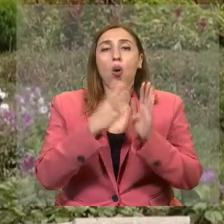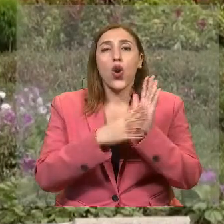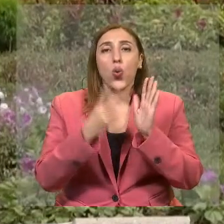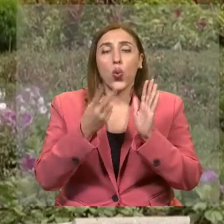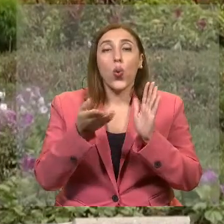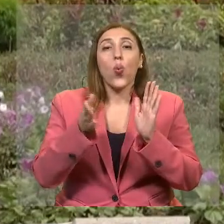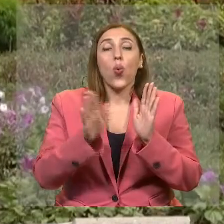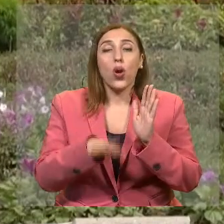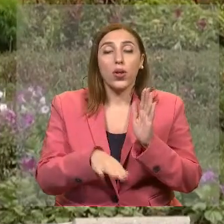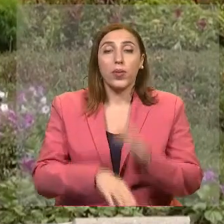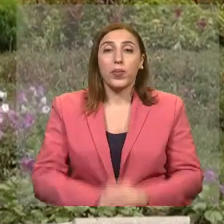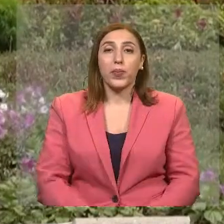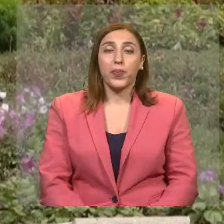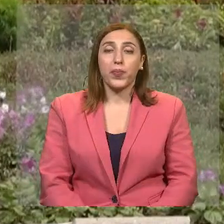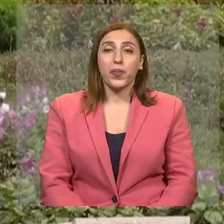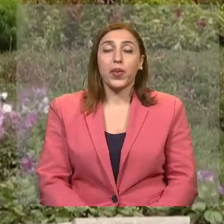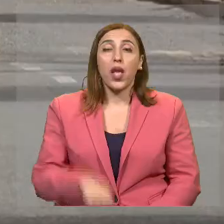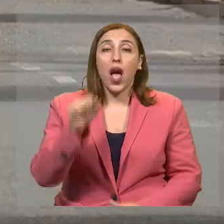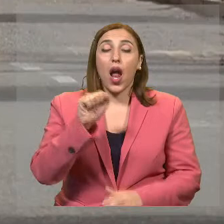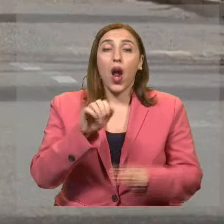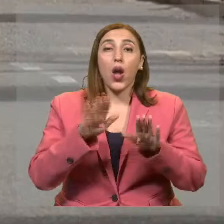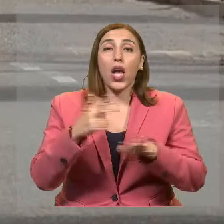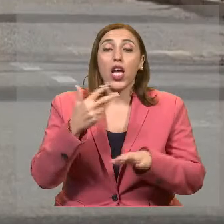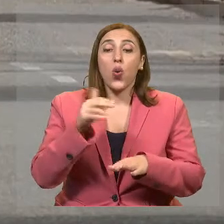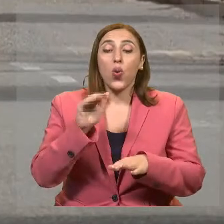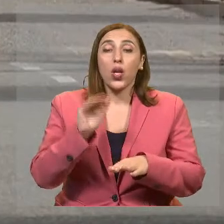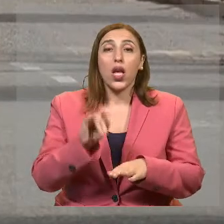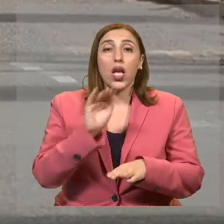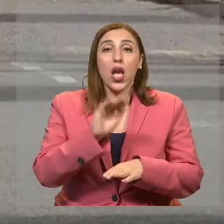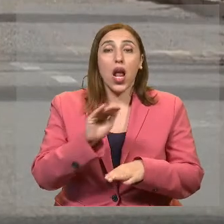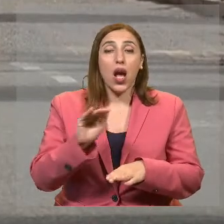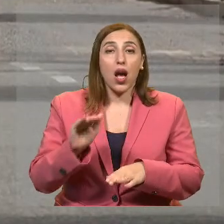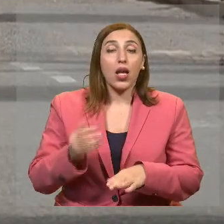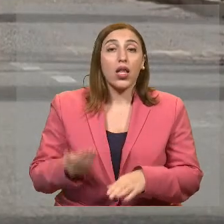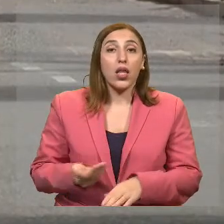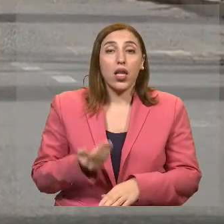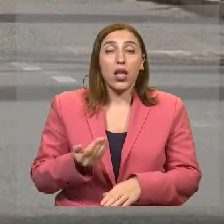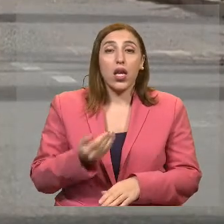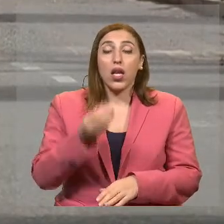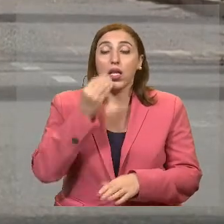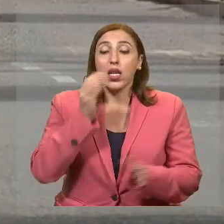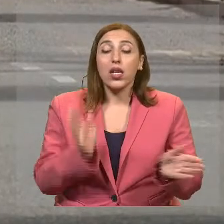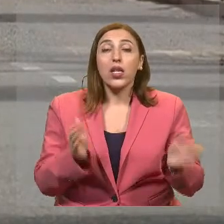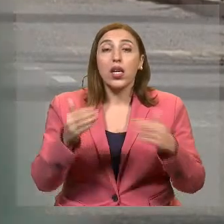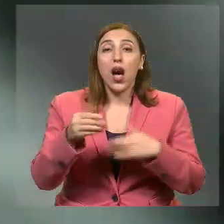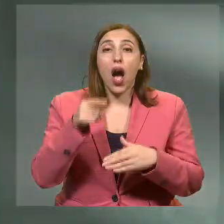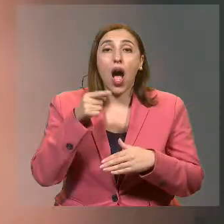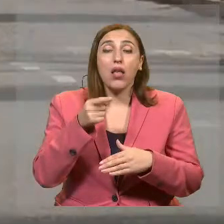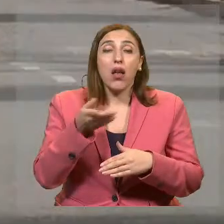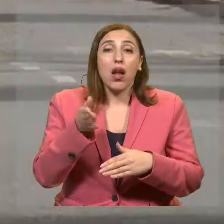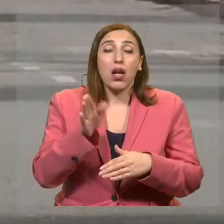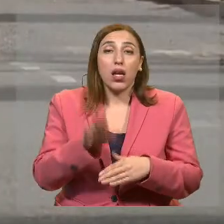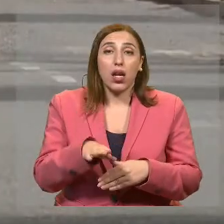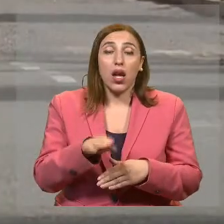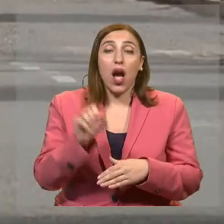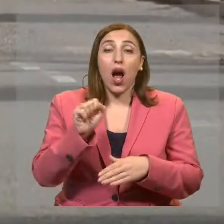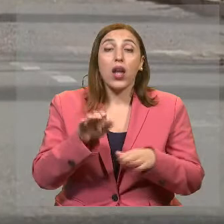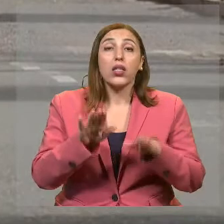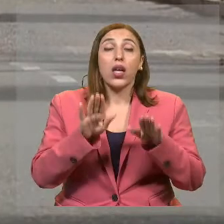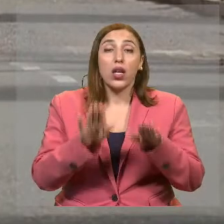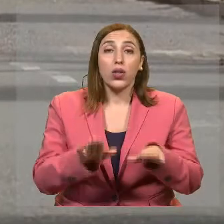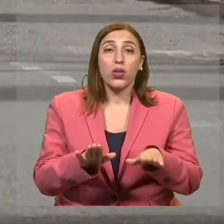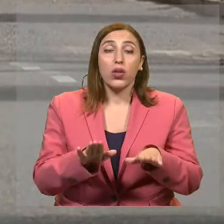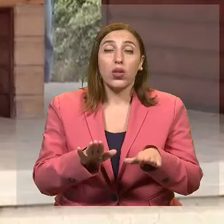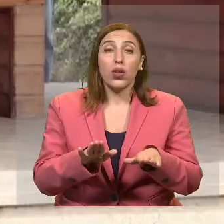են։ Պաշտոնական տվյալով Արցախում 30,000 երեխա է մեծանում, սննդի փաթեթը 1,000 հատ է։ Արցախում